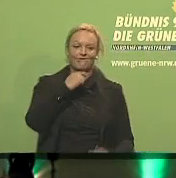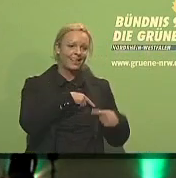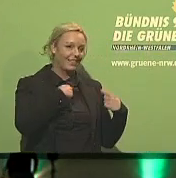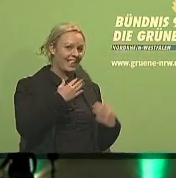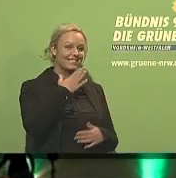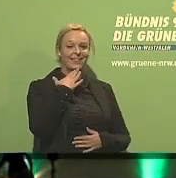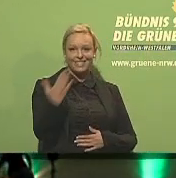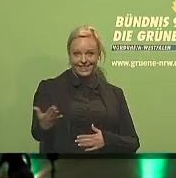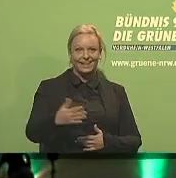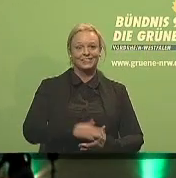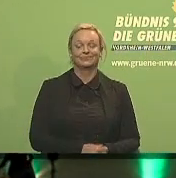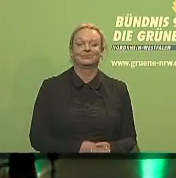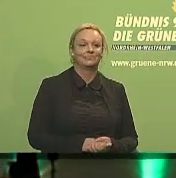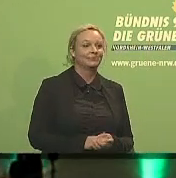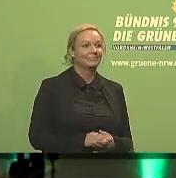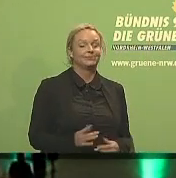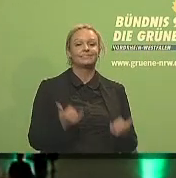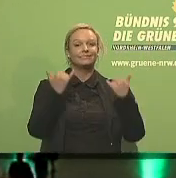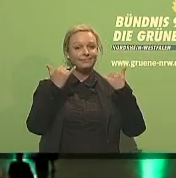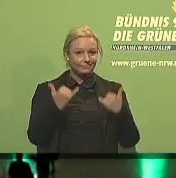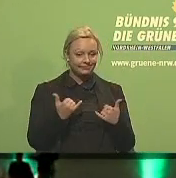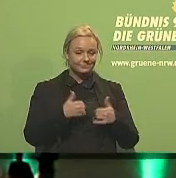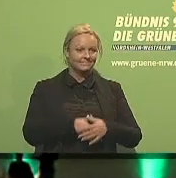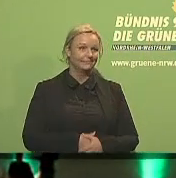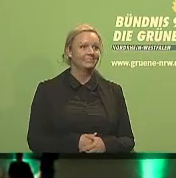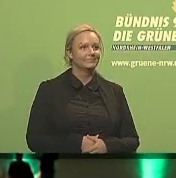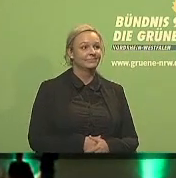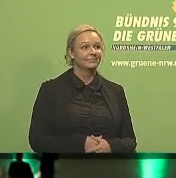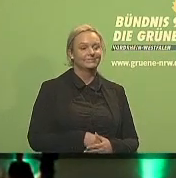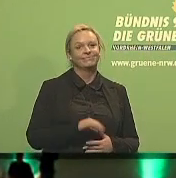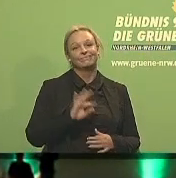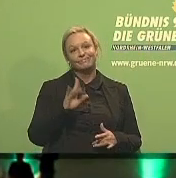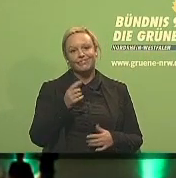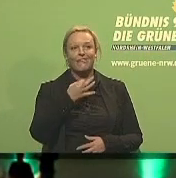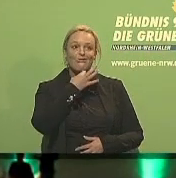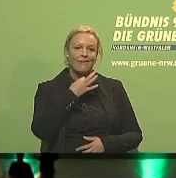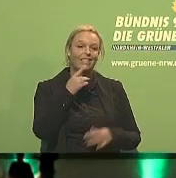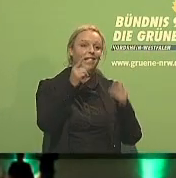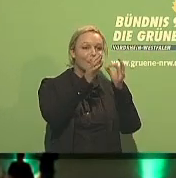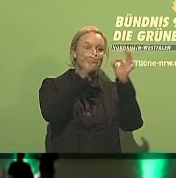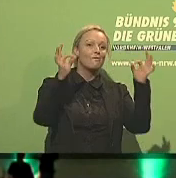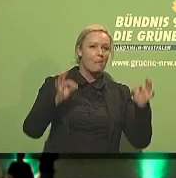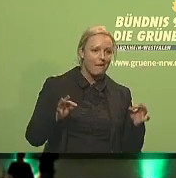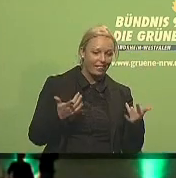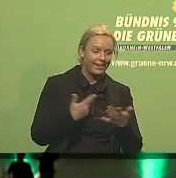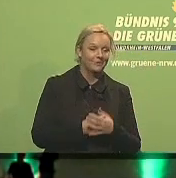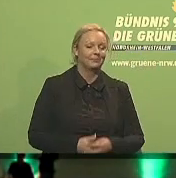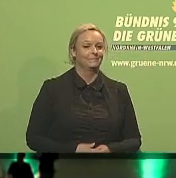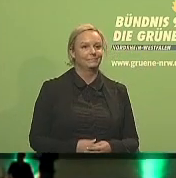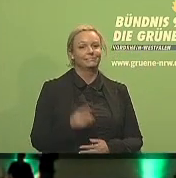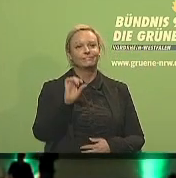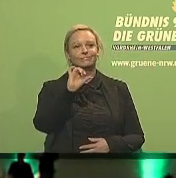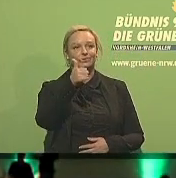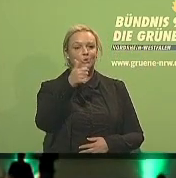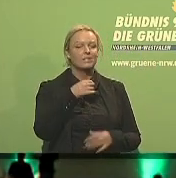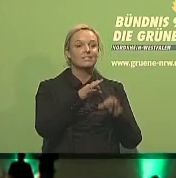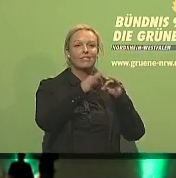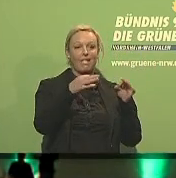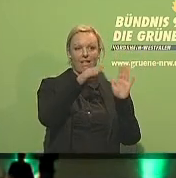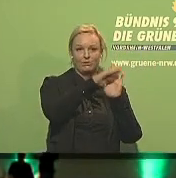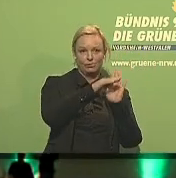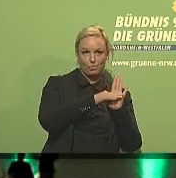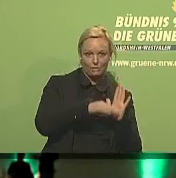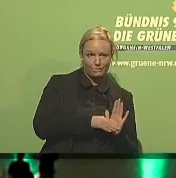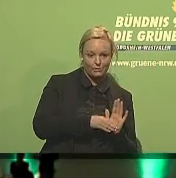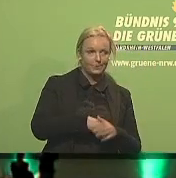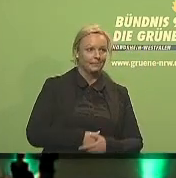Jetzt kommen wir zu den allseits notwendigen Formalia. Als erstes zur Tagesordnung und da hat Sabine